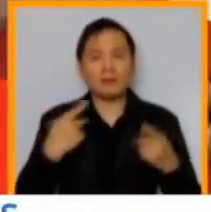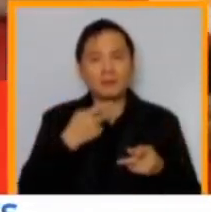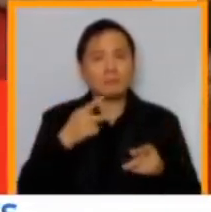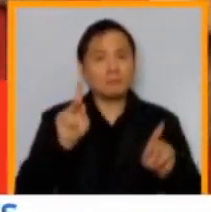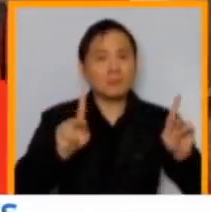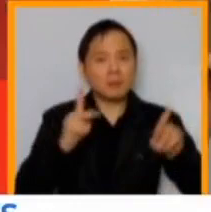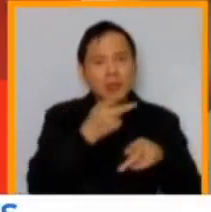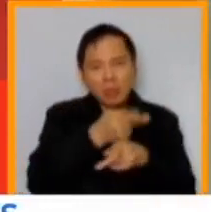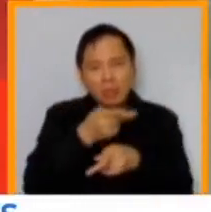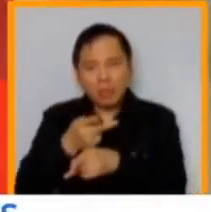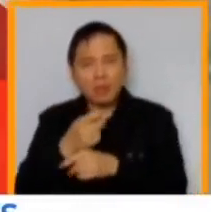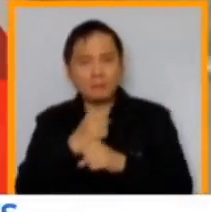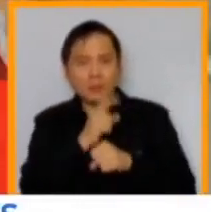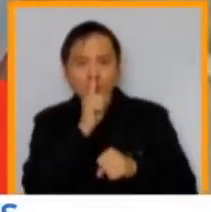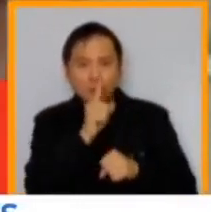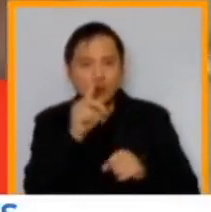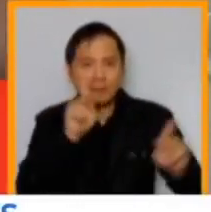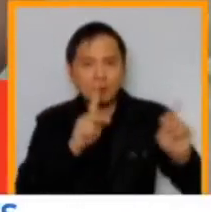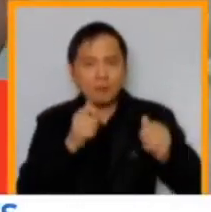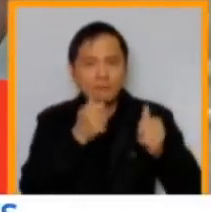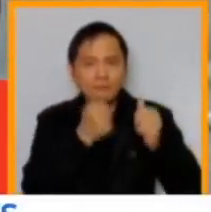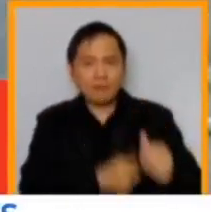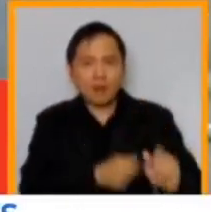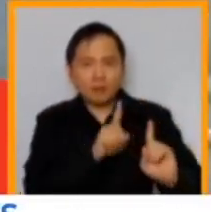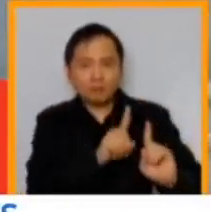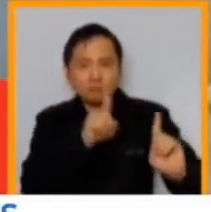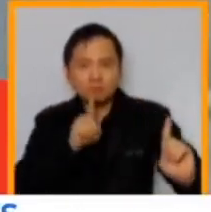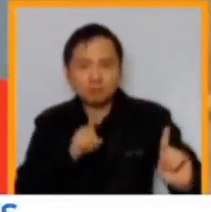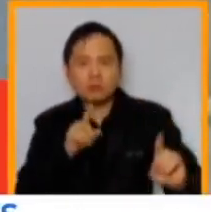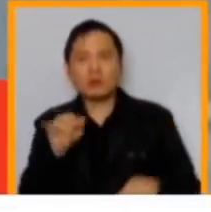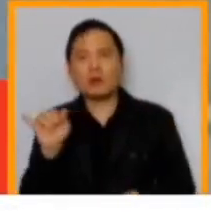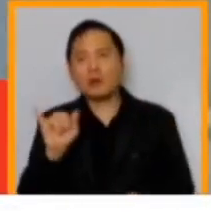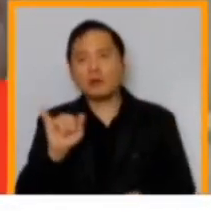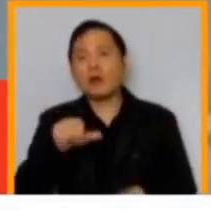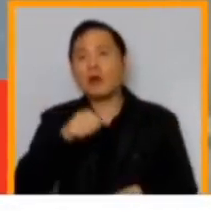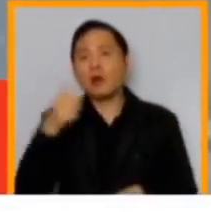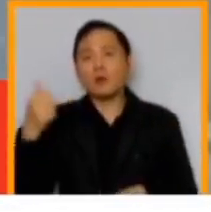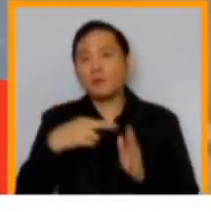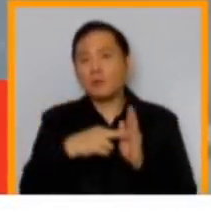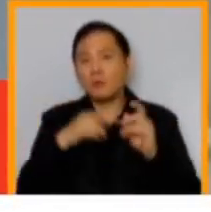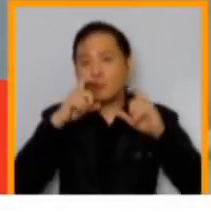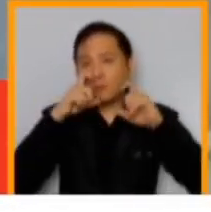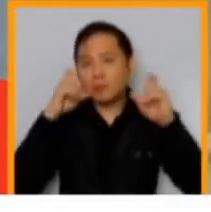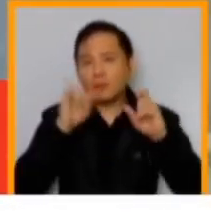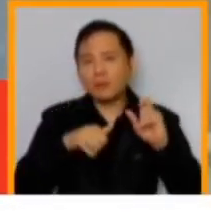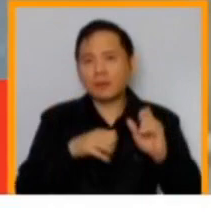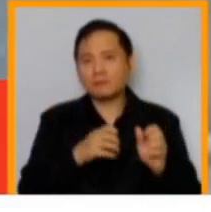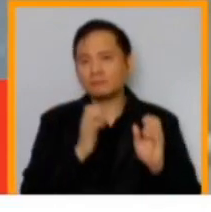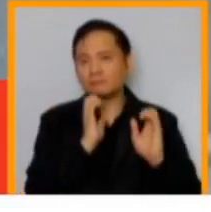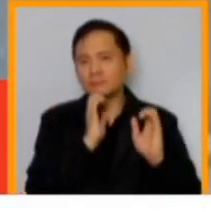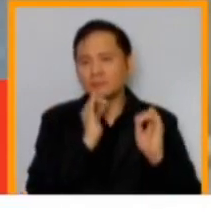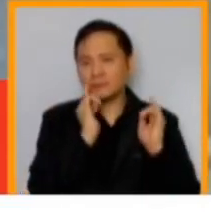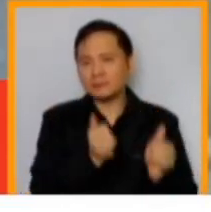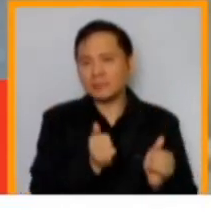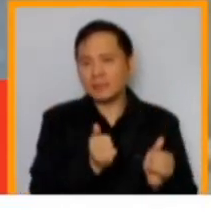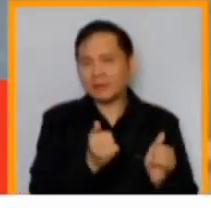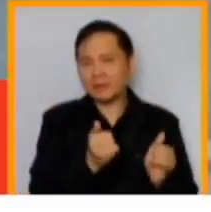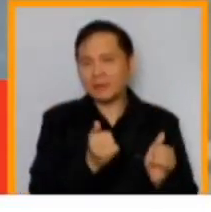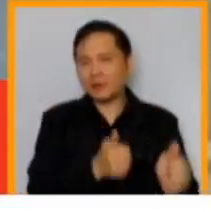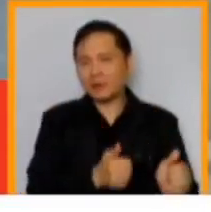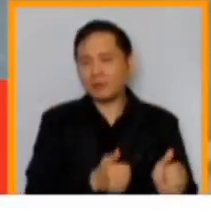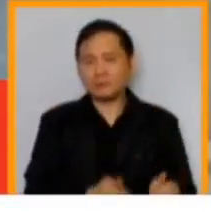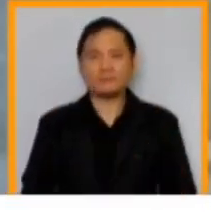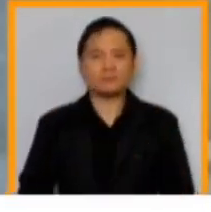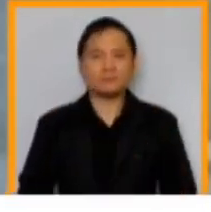pa ring physical distancing at nasusunod ang iba pang health protocols. Yan ang unang balita dito sa Maynila. Ako po si Darlene